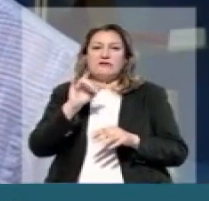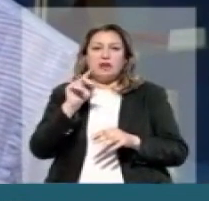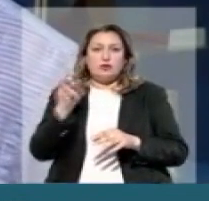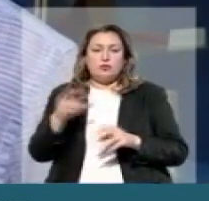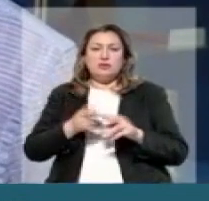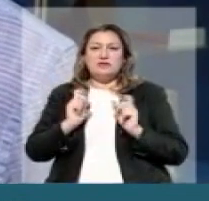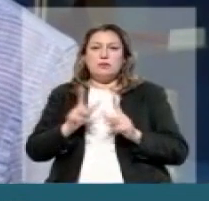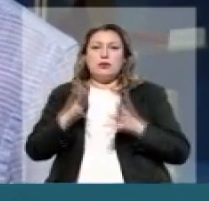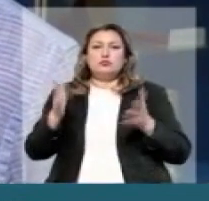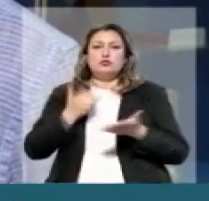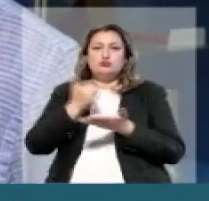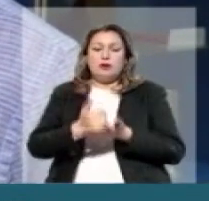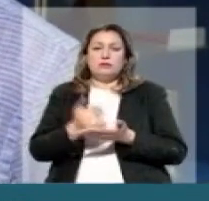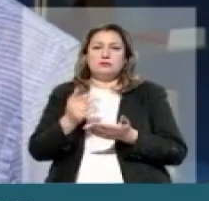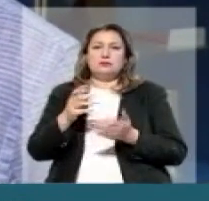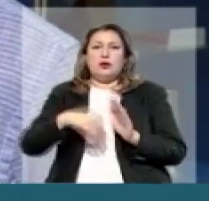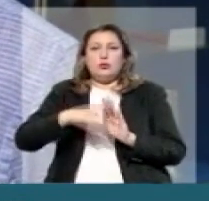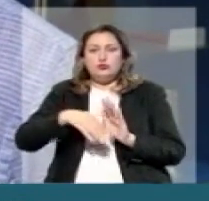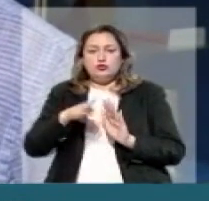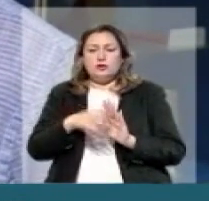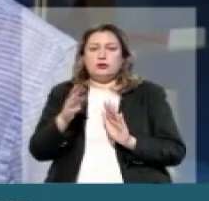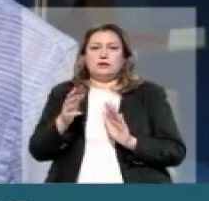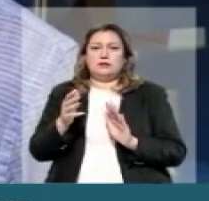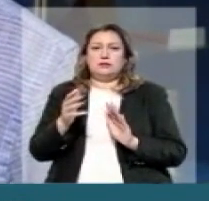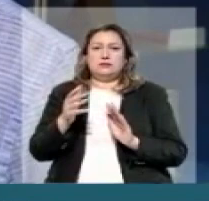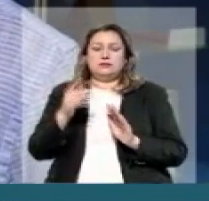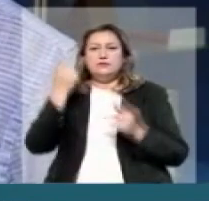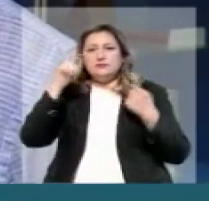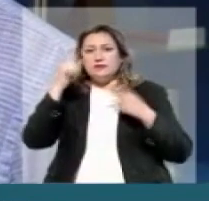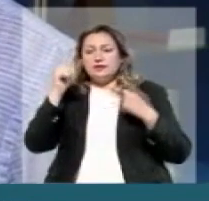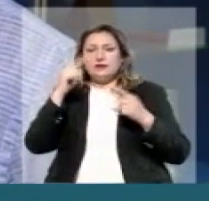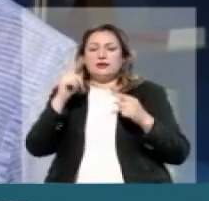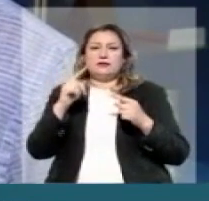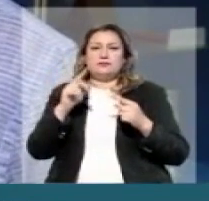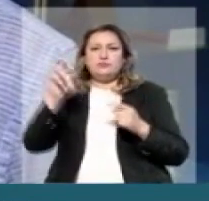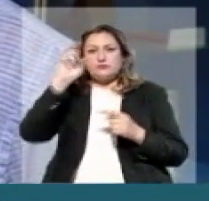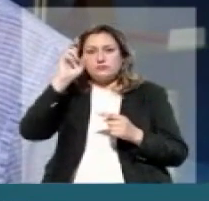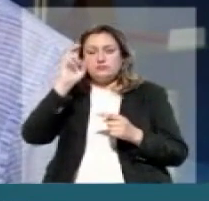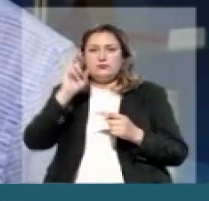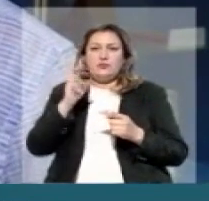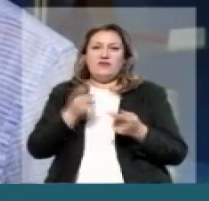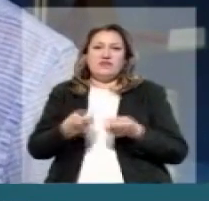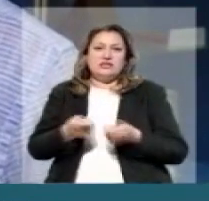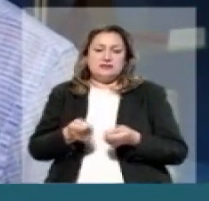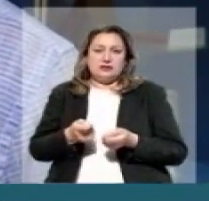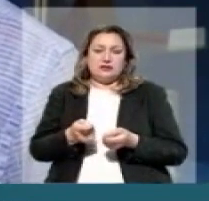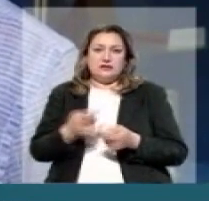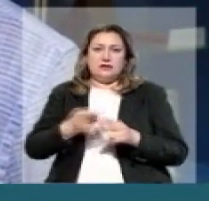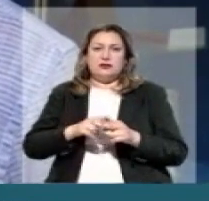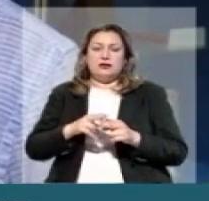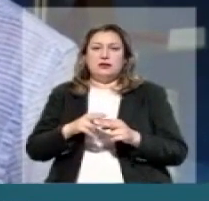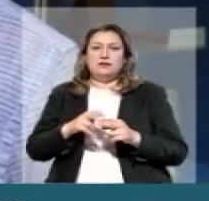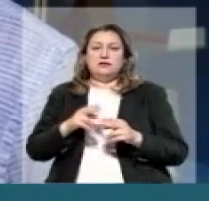осы біздің жергілікті билік осы өзгерістерді қолданамы, осы негізгі оны қолдау